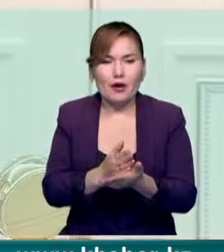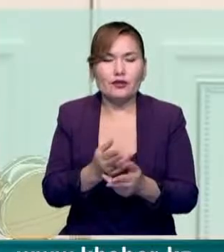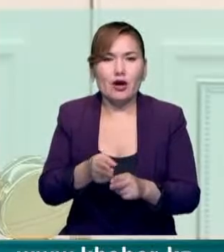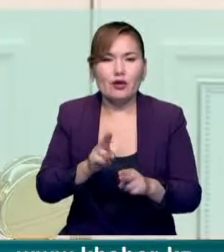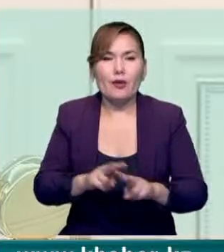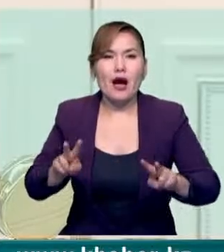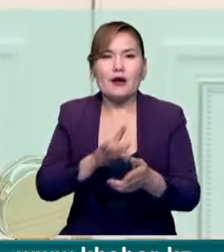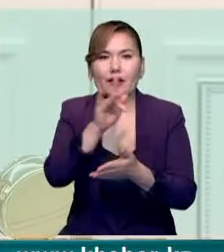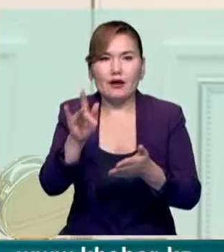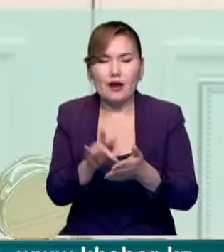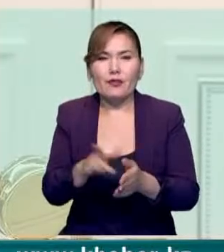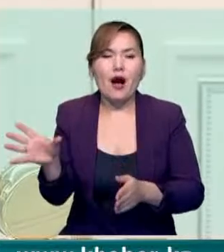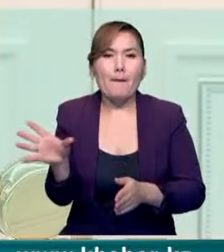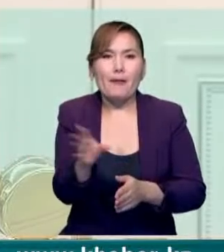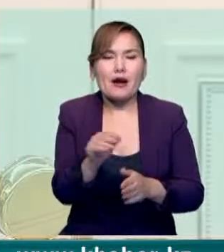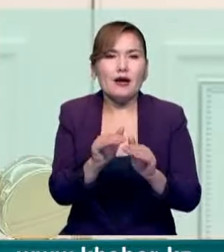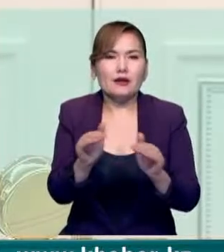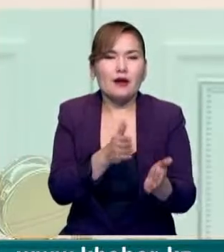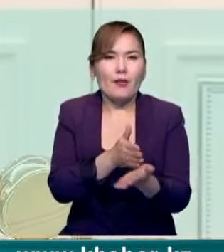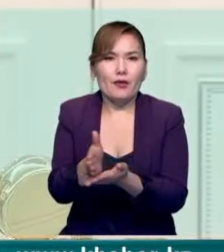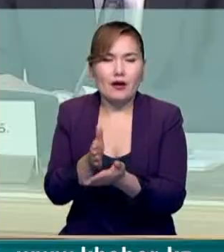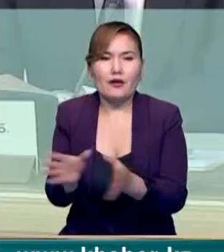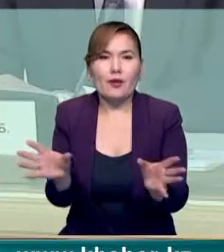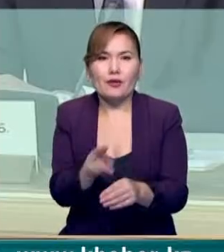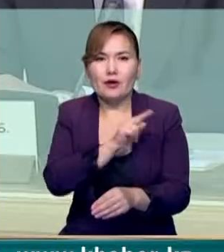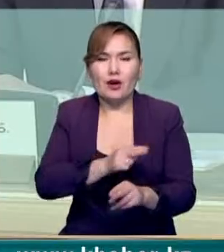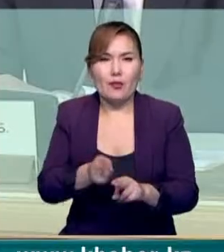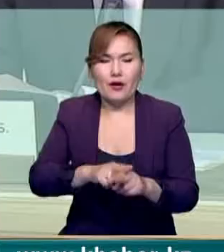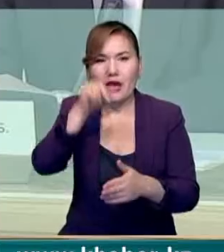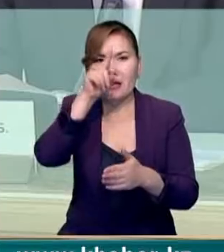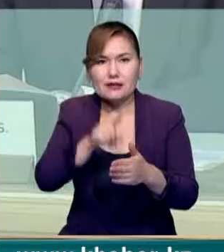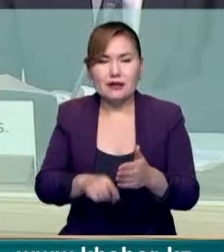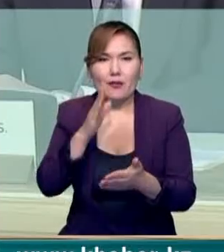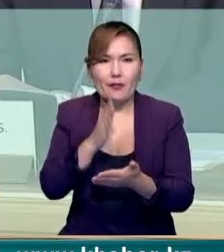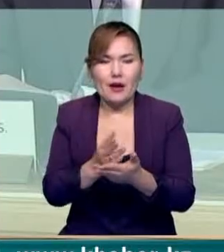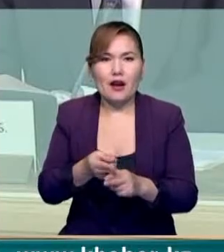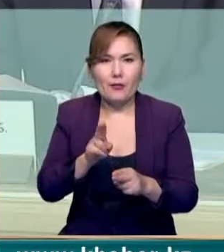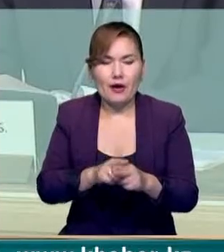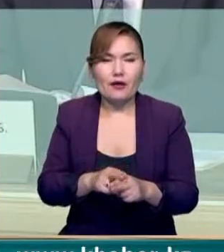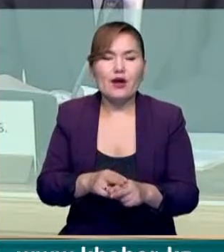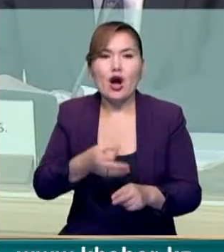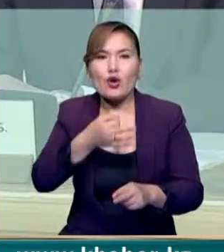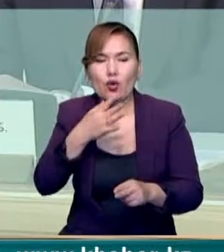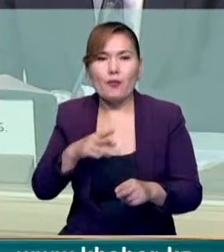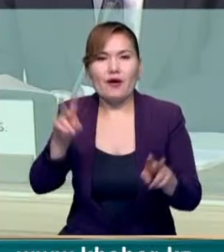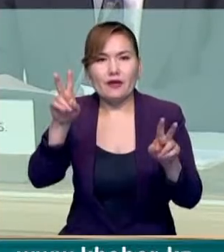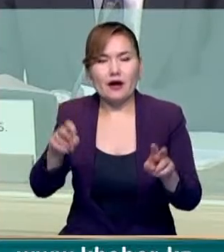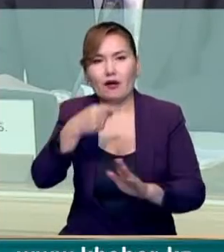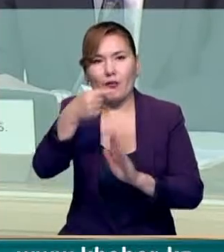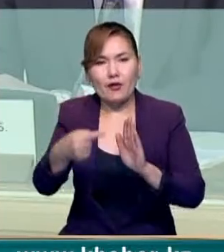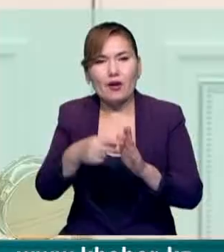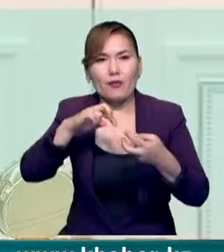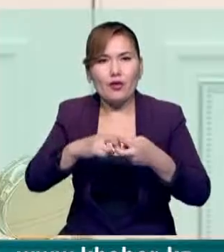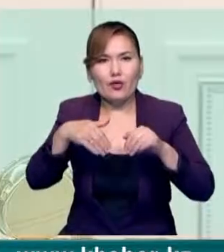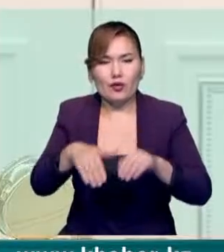қалаларының арасында барлық деңгейде тиімді әріптестіктің тәжірибесі мен сенім қалыптасты. Біз кез келген тақырыпты ашық талқылай аламыз.